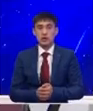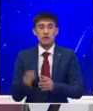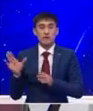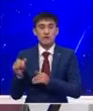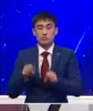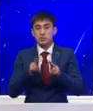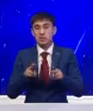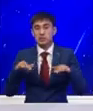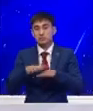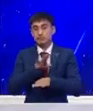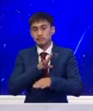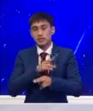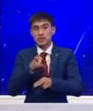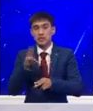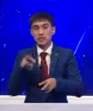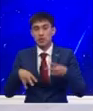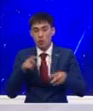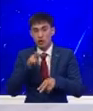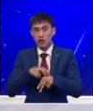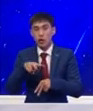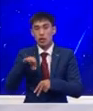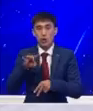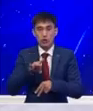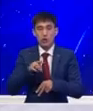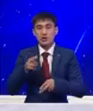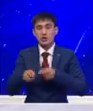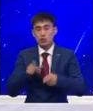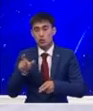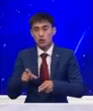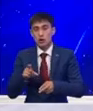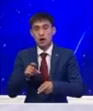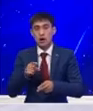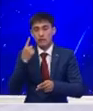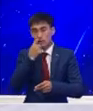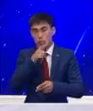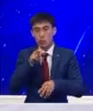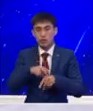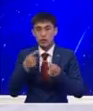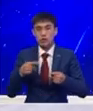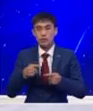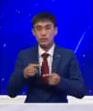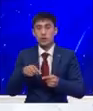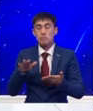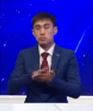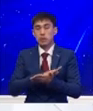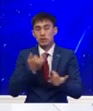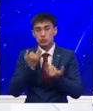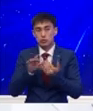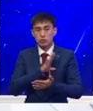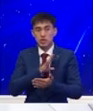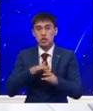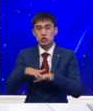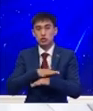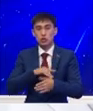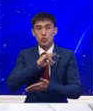необходимые специалисты, такие как невролог, хирург, лор, офтальмолог и другие. Они ответили на вопросы граждан и дали бесплатные консультации. Также жители